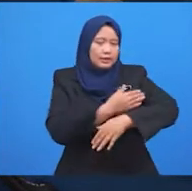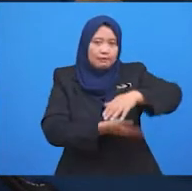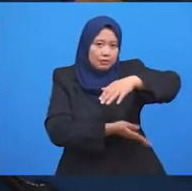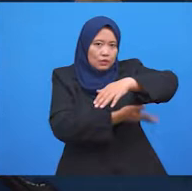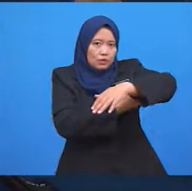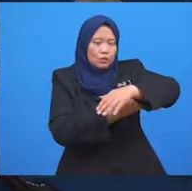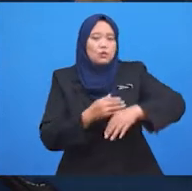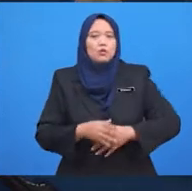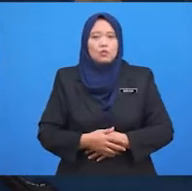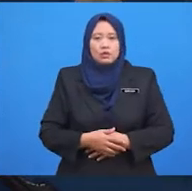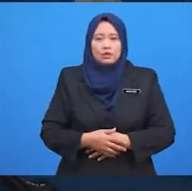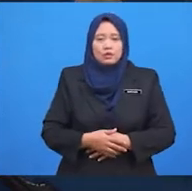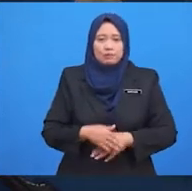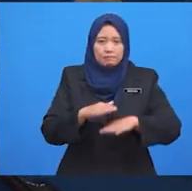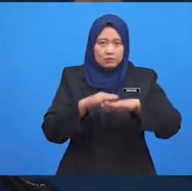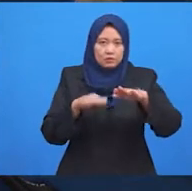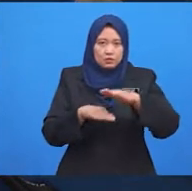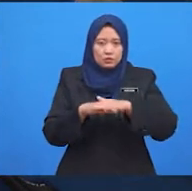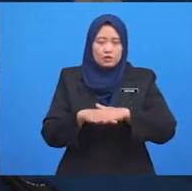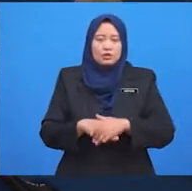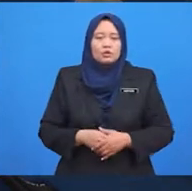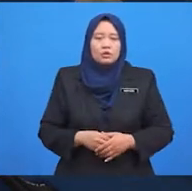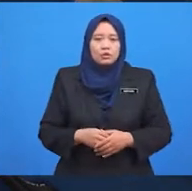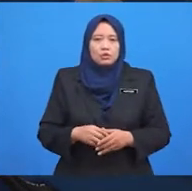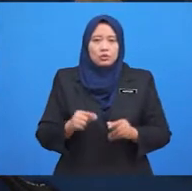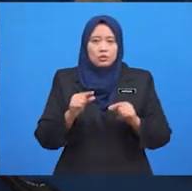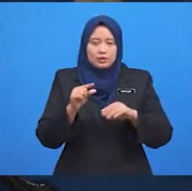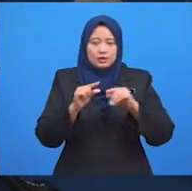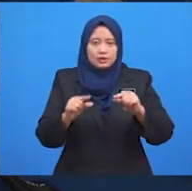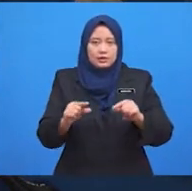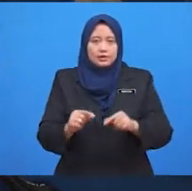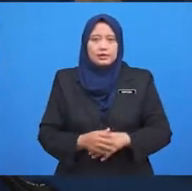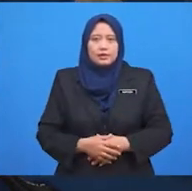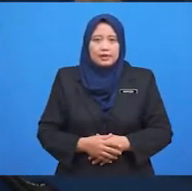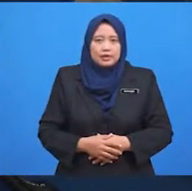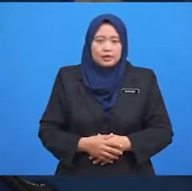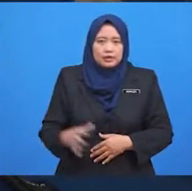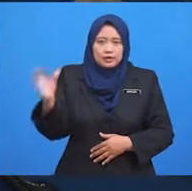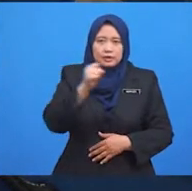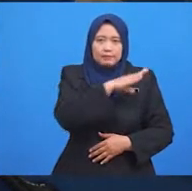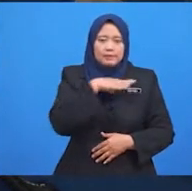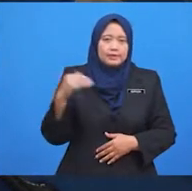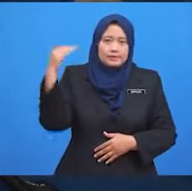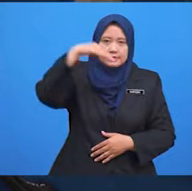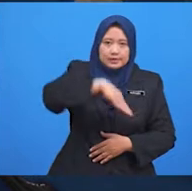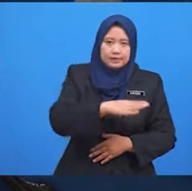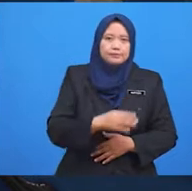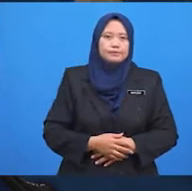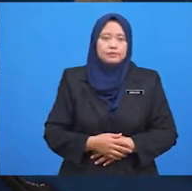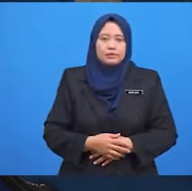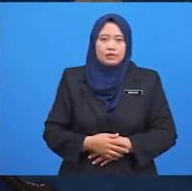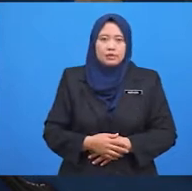prop dan gerakan yang sama, grab dan slide bagi menguatkan otot. Seterusnya,